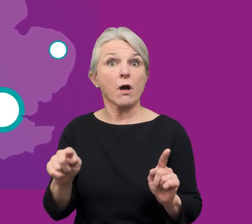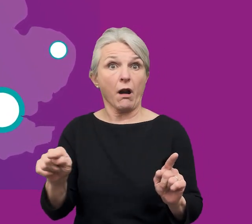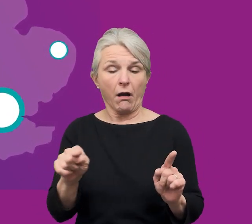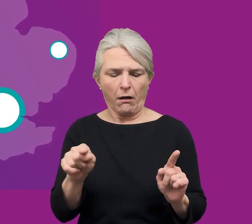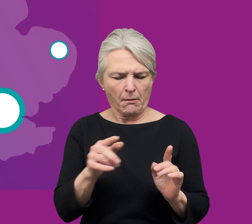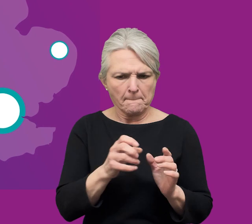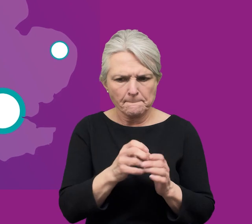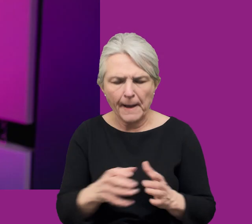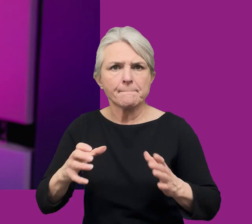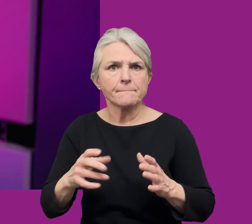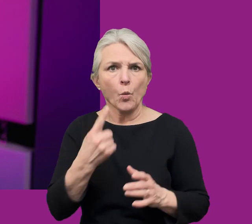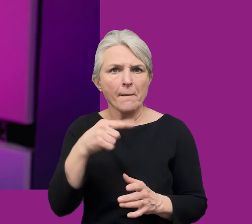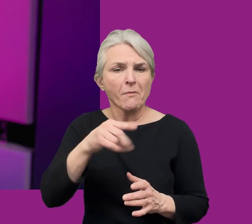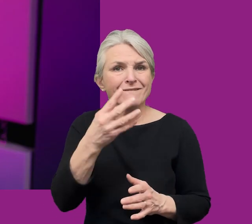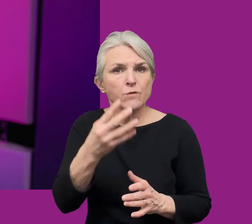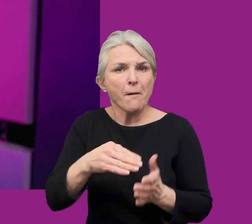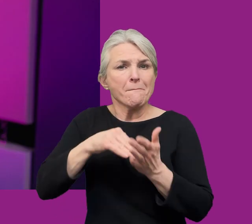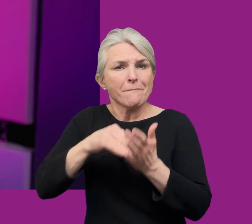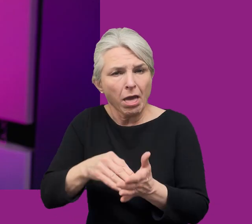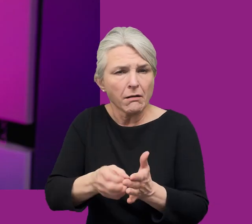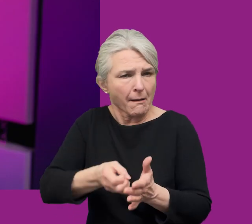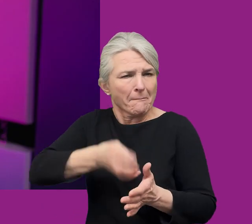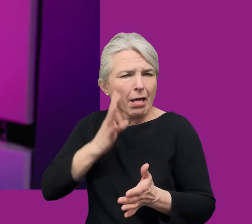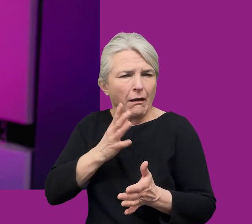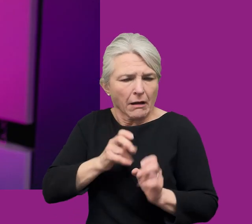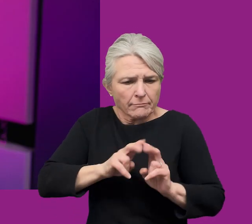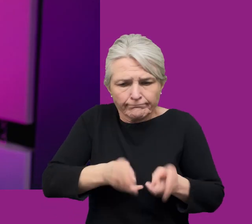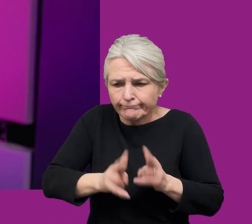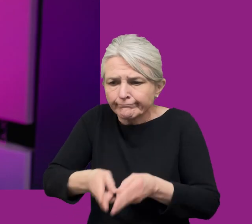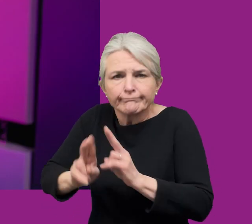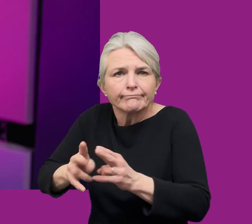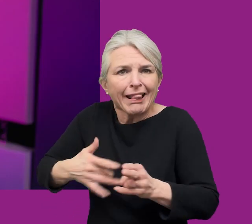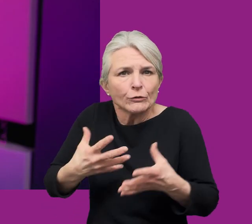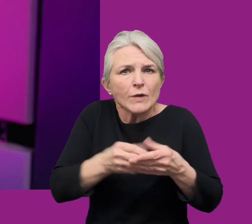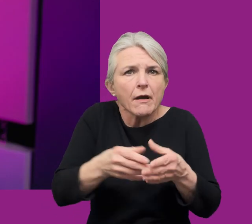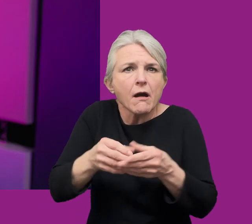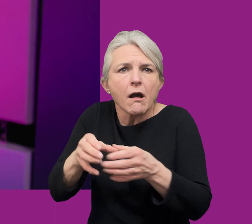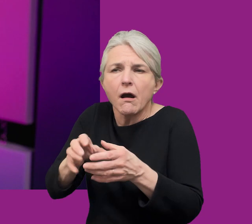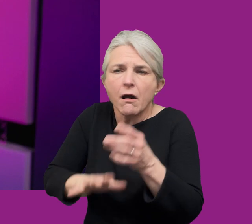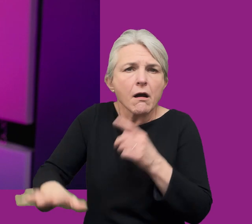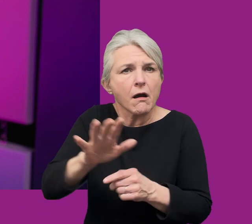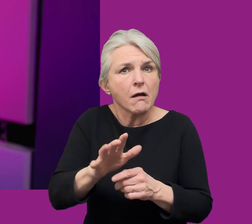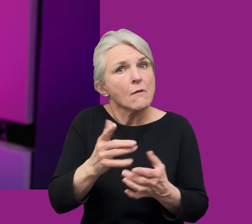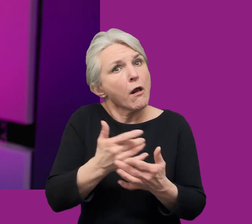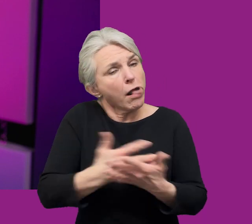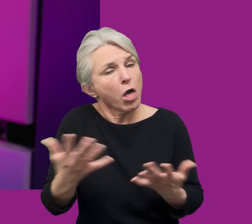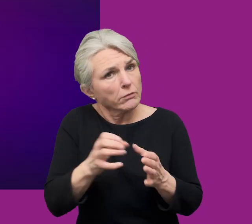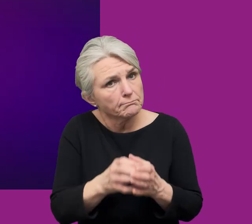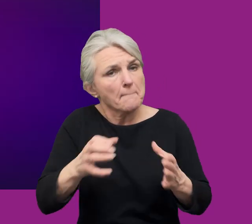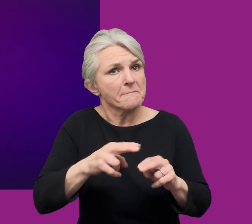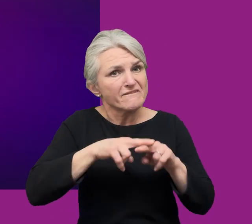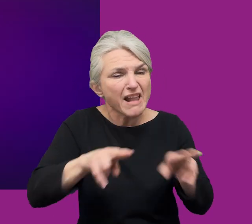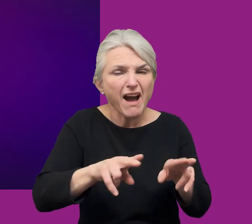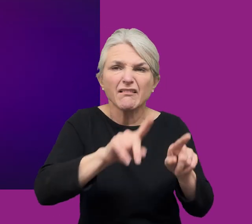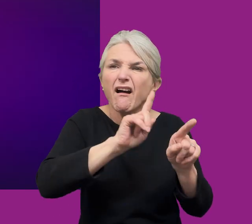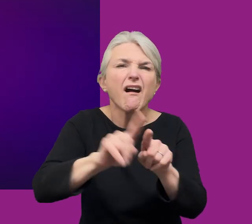at 2021, ac mae nifer yr aelwydydd sy'n byw mewn fflat neu maisonette wedi cynyddu fwy nag unrhyw fath arall o gartref. Gall